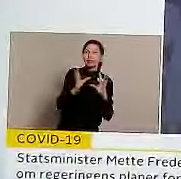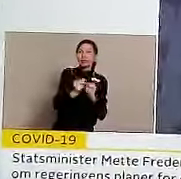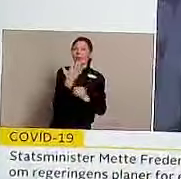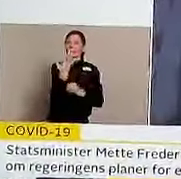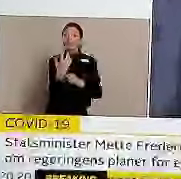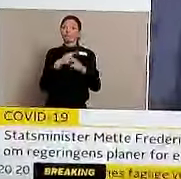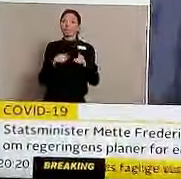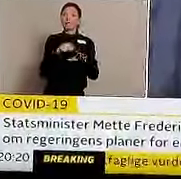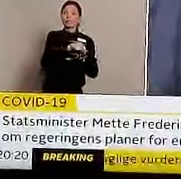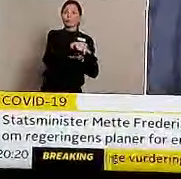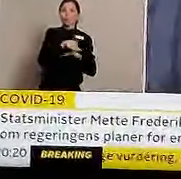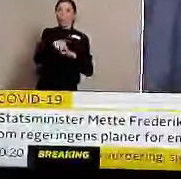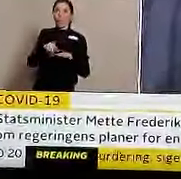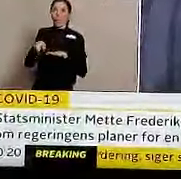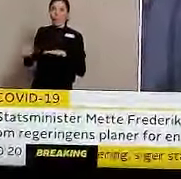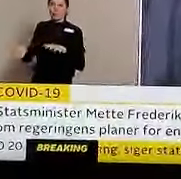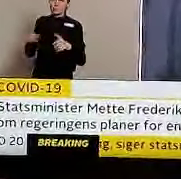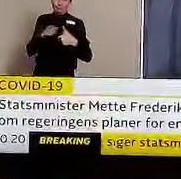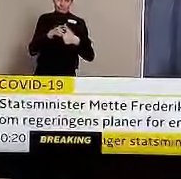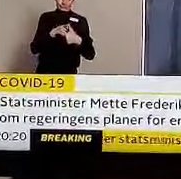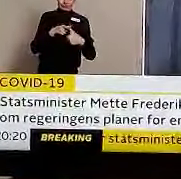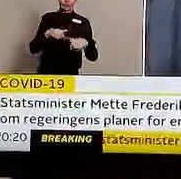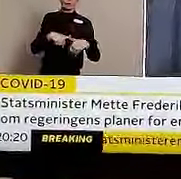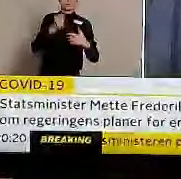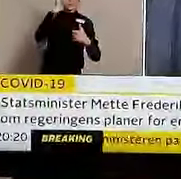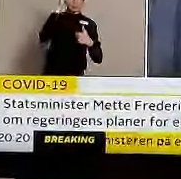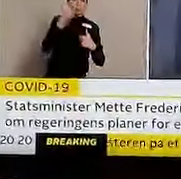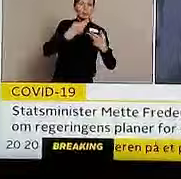طبعا هذا ما صرحته الملكة وليست رئيس رئاسة الوزراء،